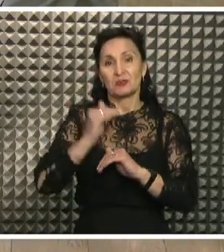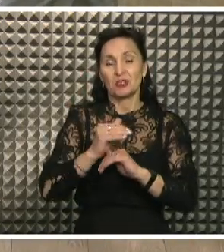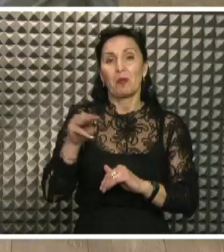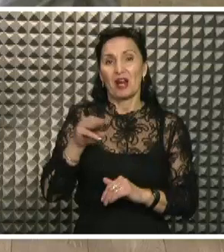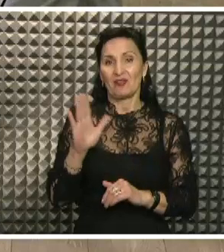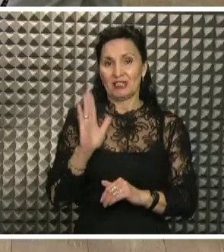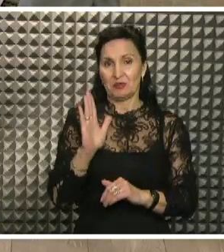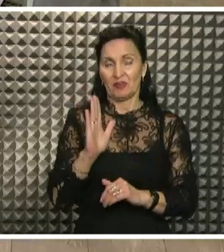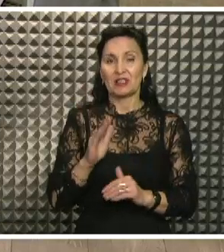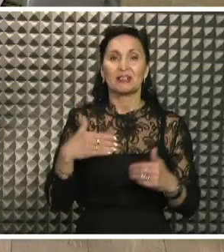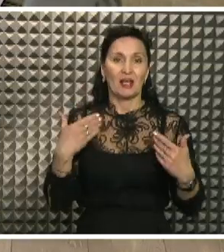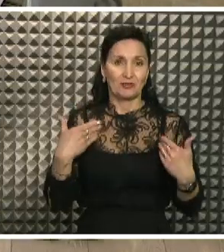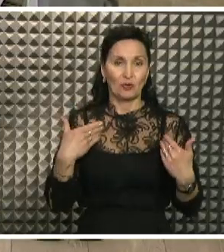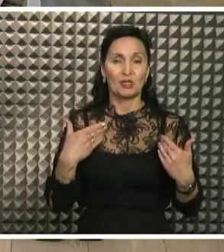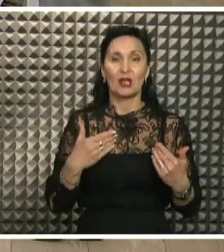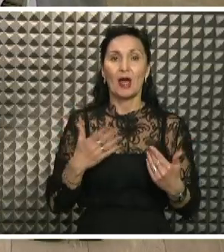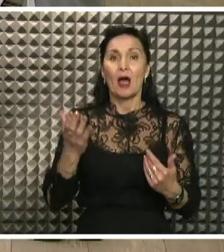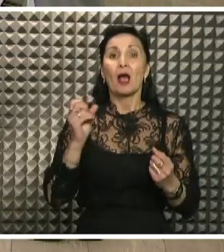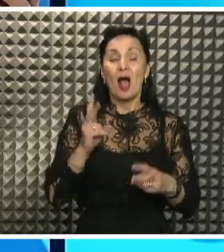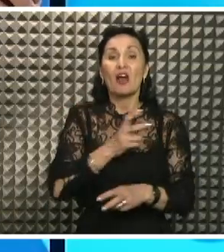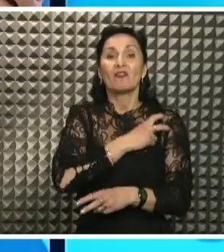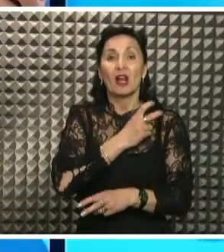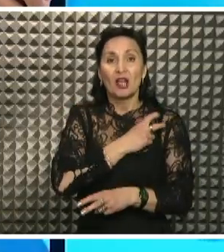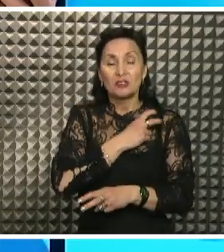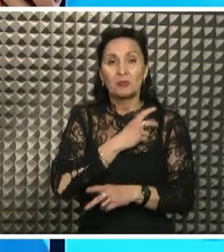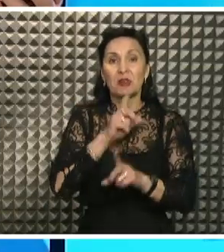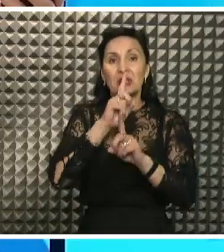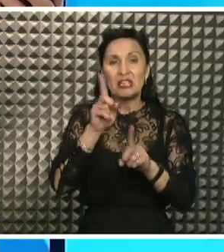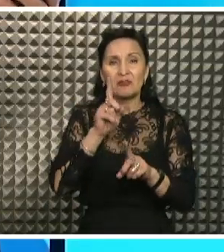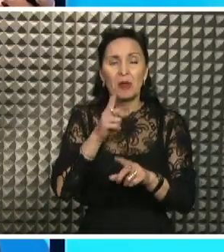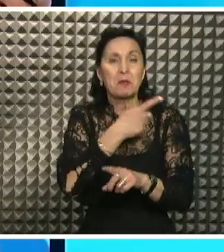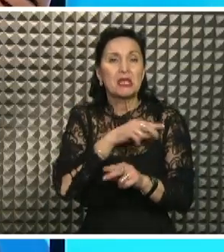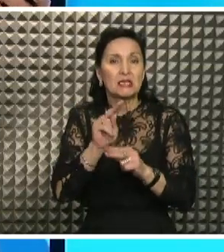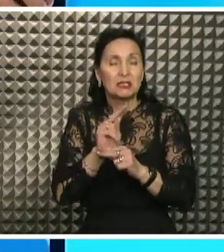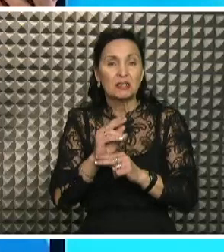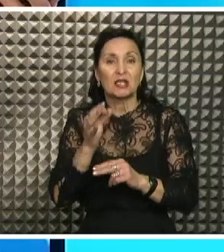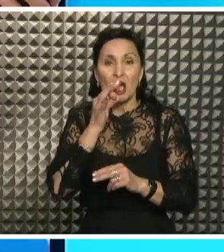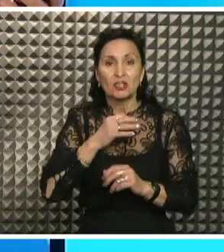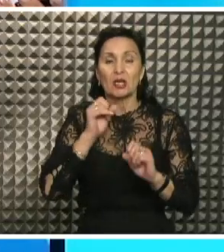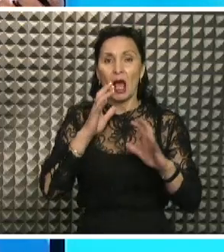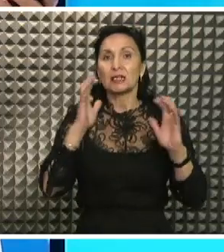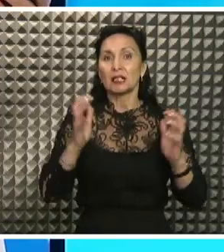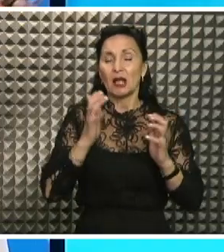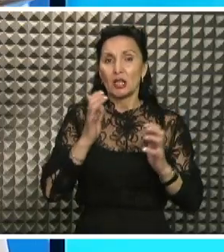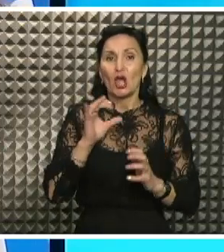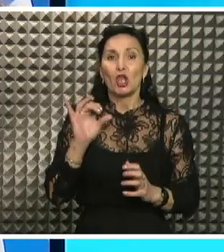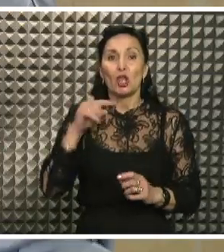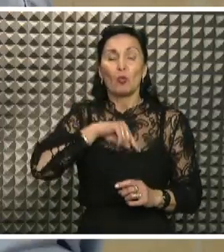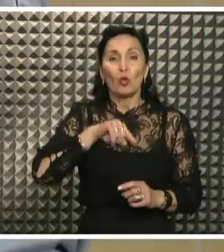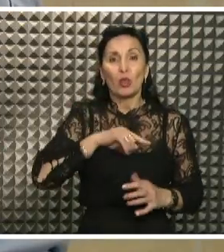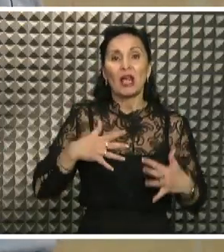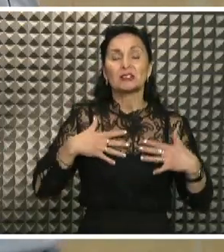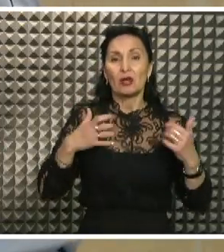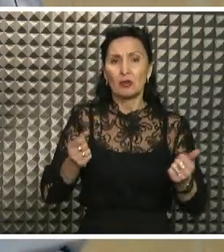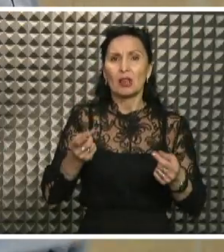Владимировна. Добрый вечер. Здравствуйте. Здравствуйте. Как врач превентивной медицины, расскажите, пожалуйста, как сохранить иммунное здоровье?